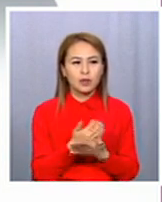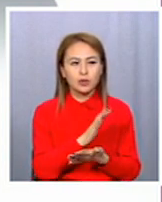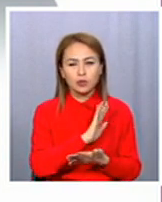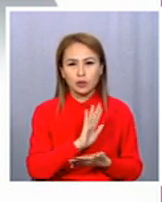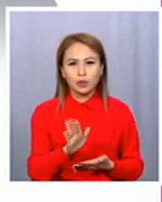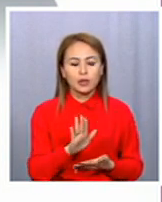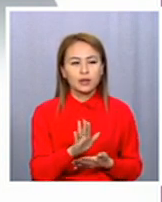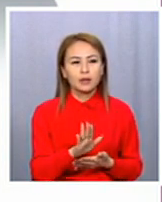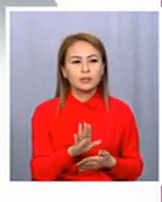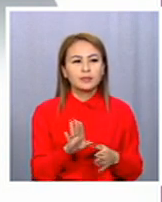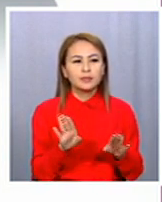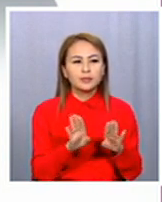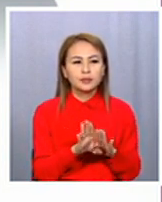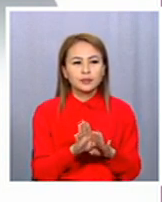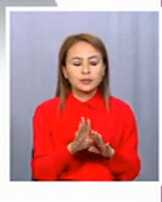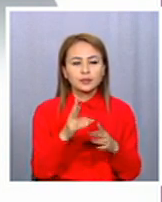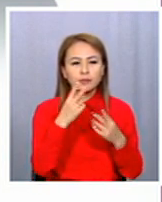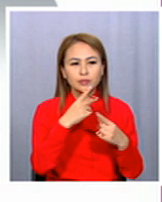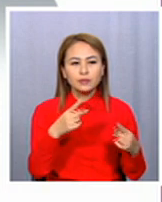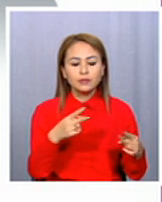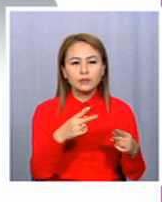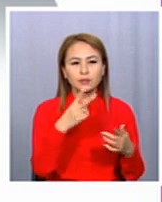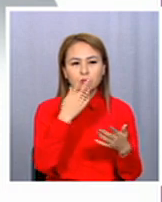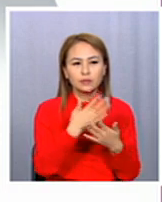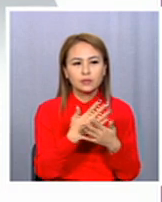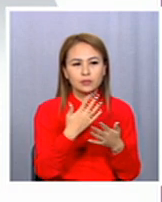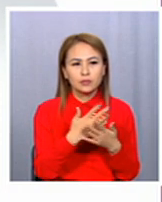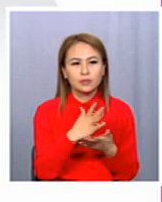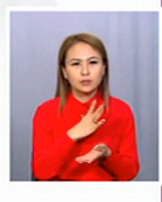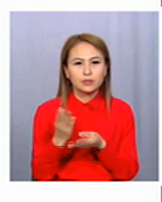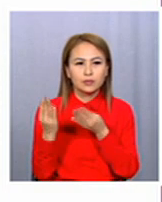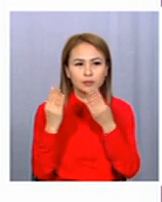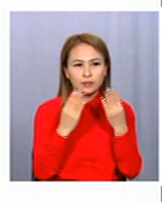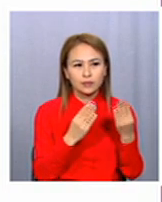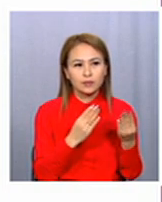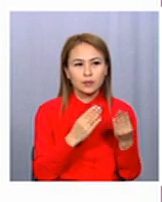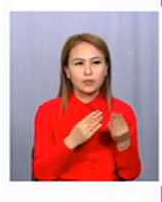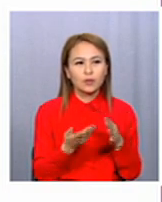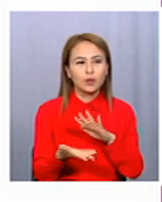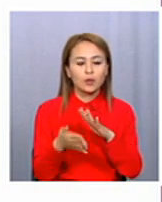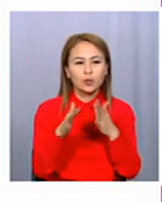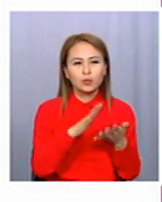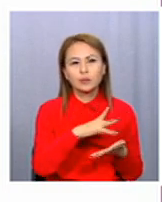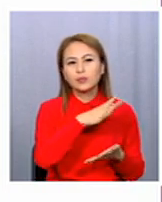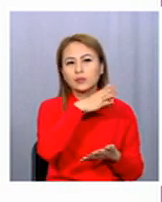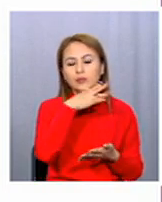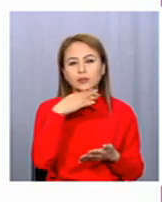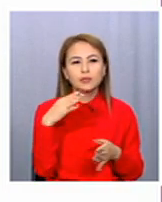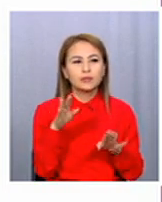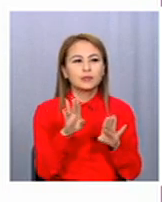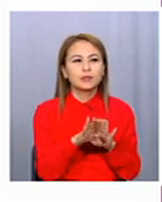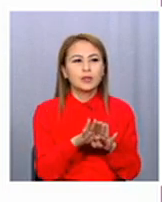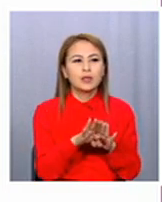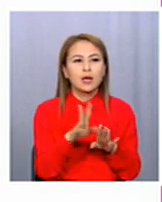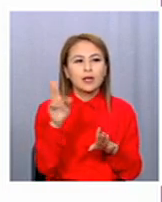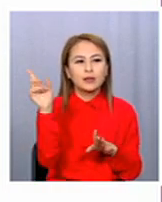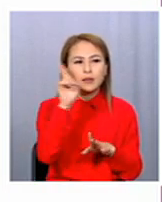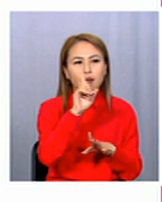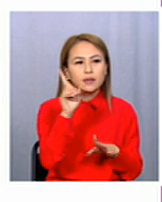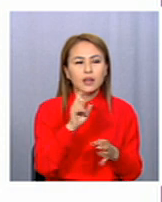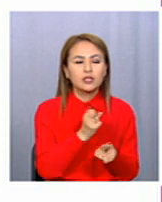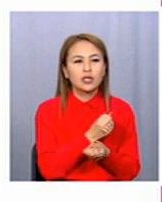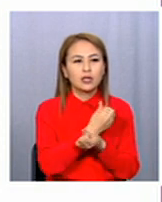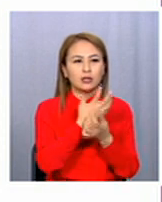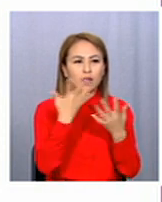таппаған соң, кетпен күректерін төбелеріне тосты. Төңкерілген көп кетпен жыпырлап тұр.